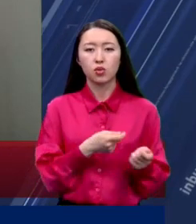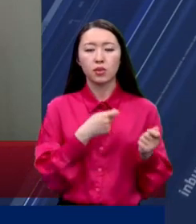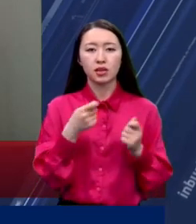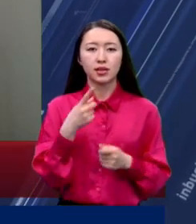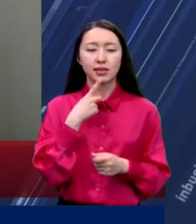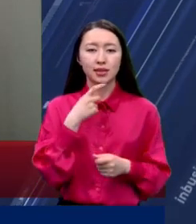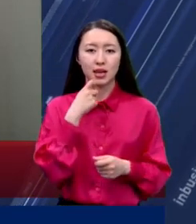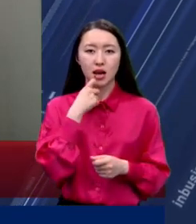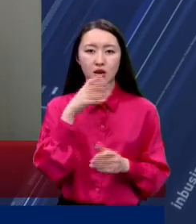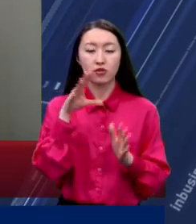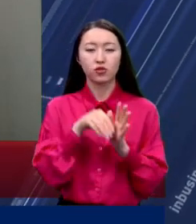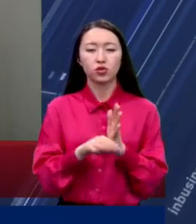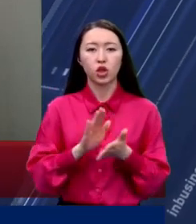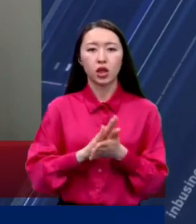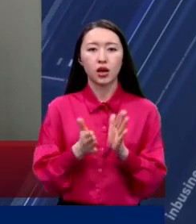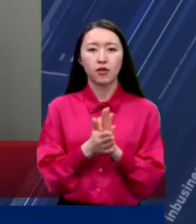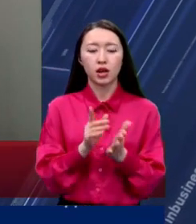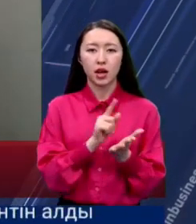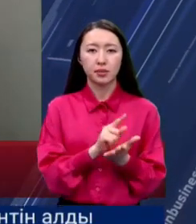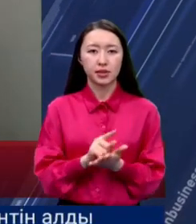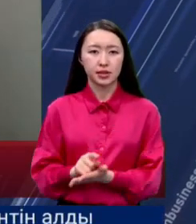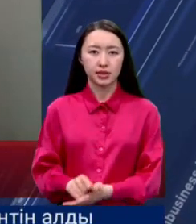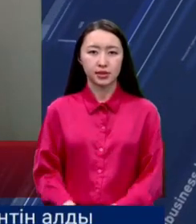сахара в рамках договорных обязательств.